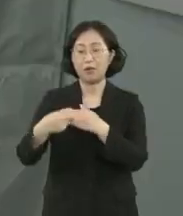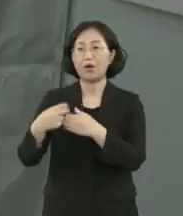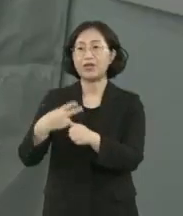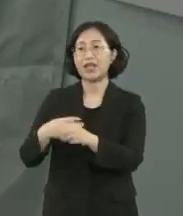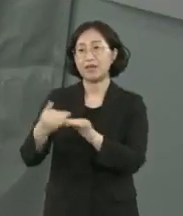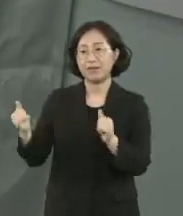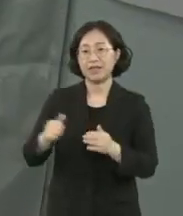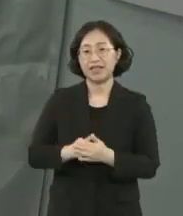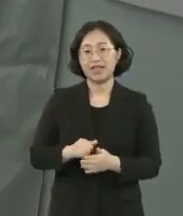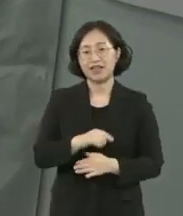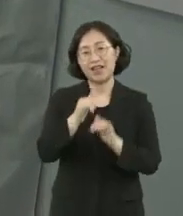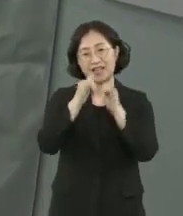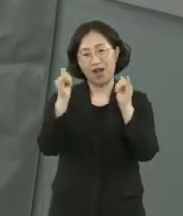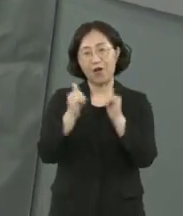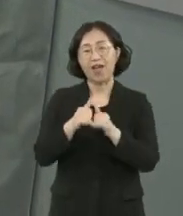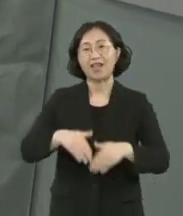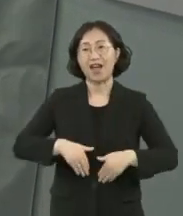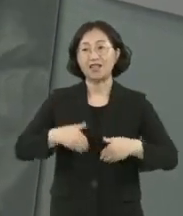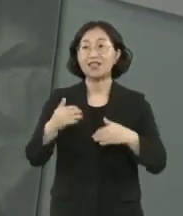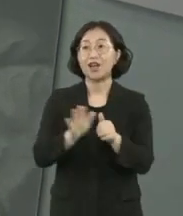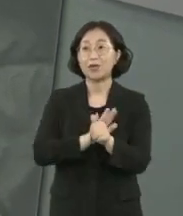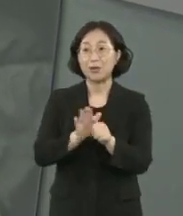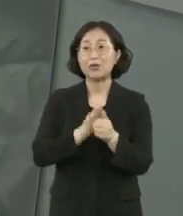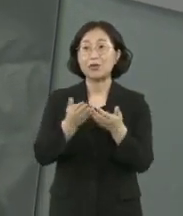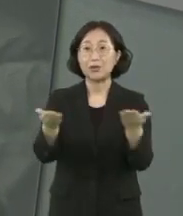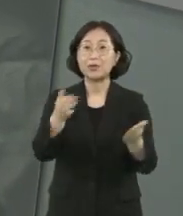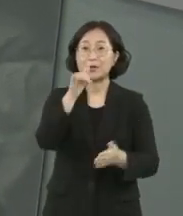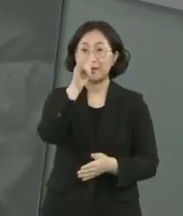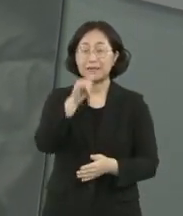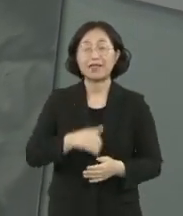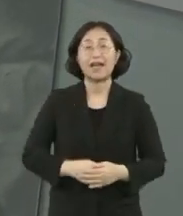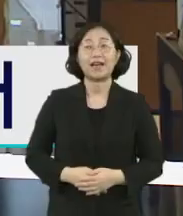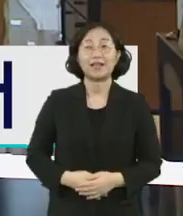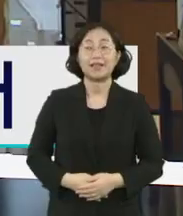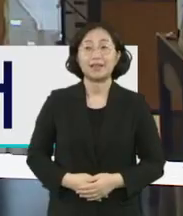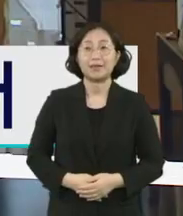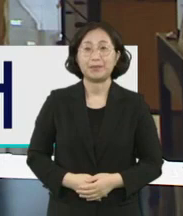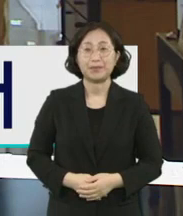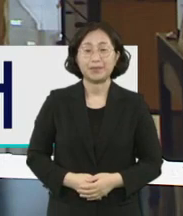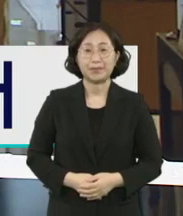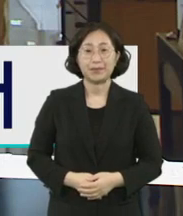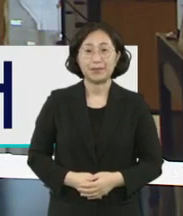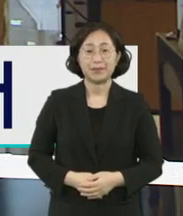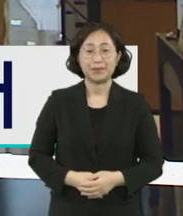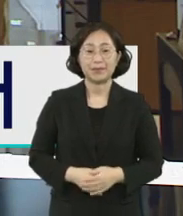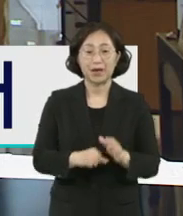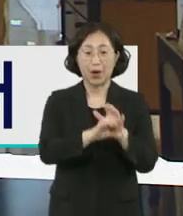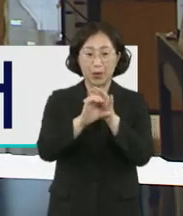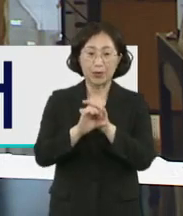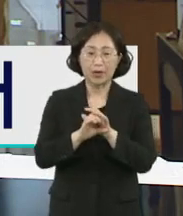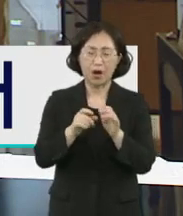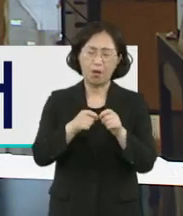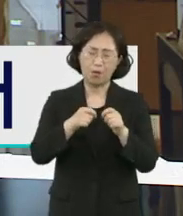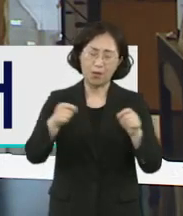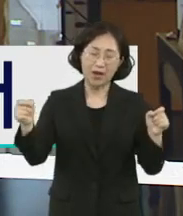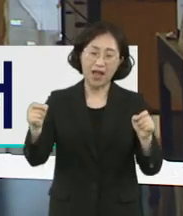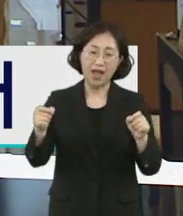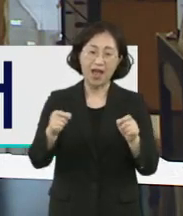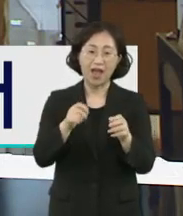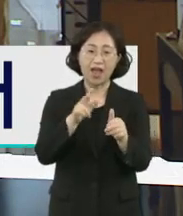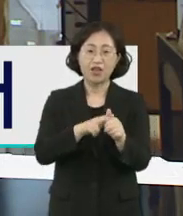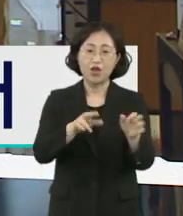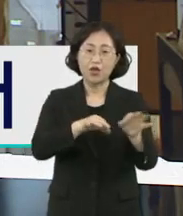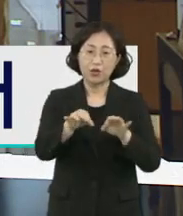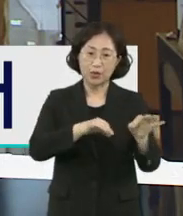위로가 되고 있습니다. TJB 김철진입니다. 코로나19 장기화로